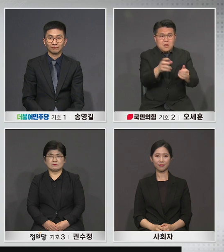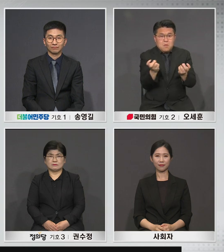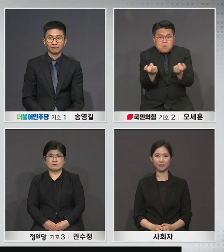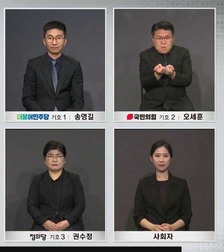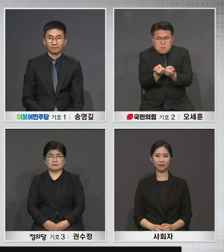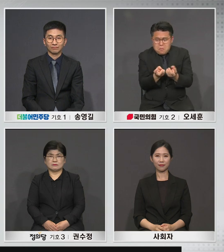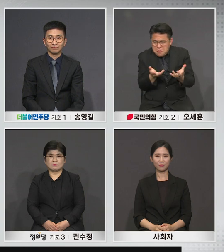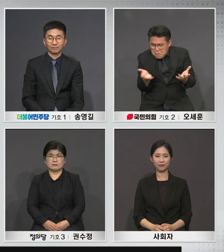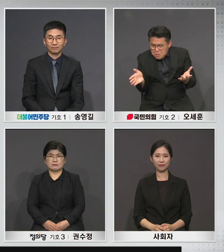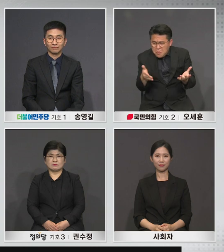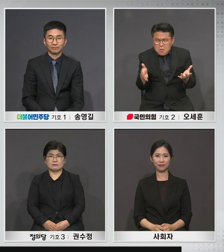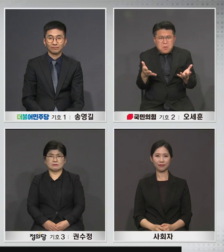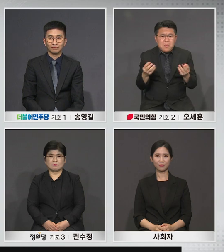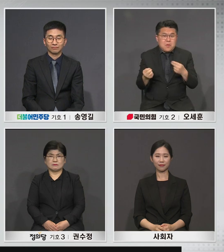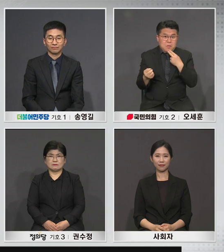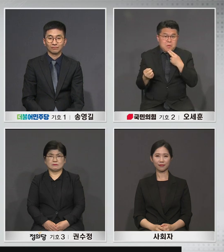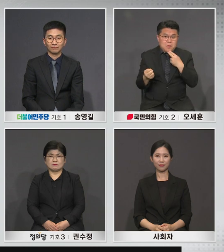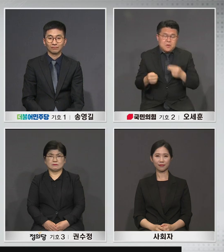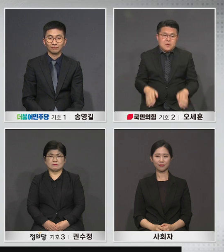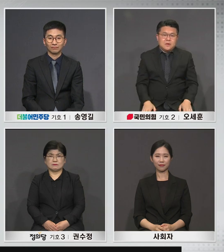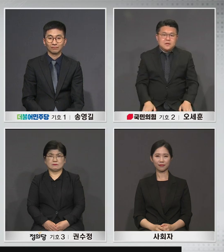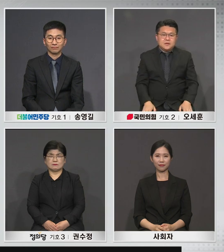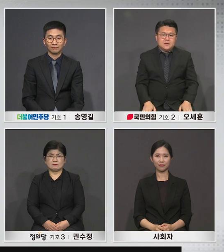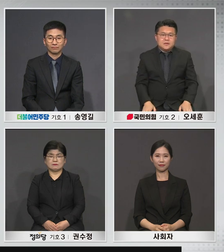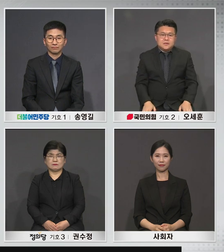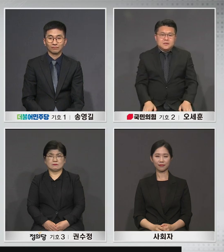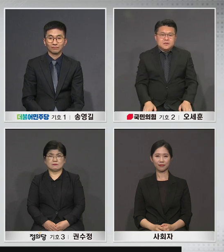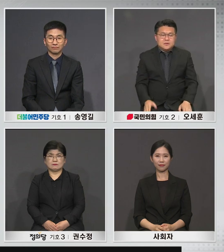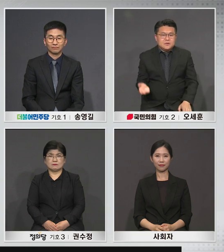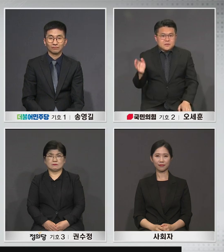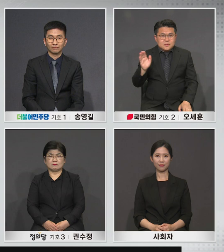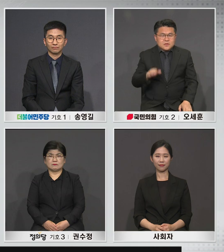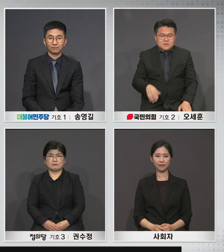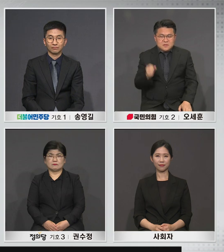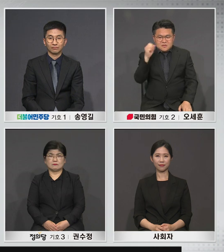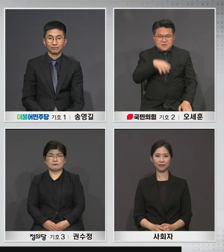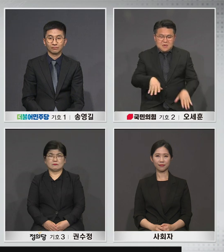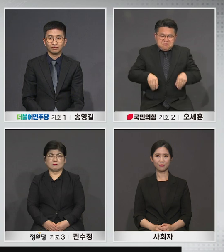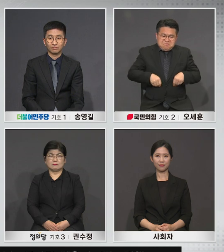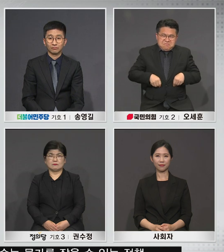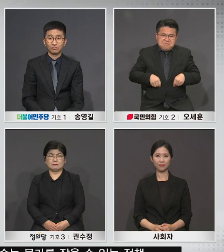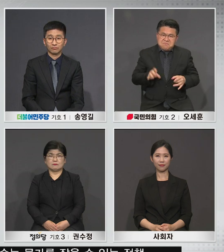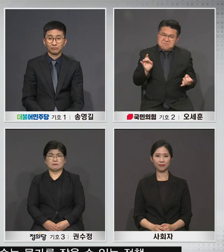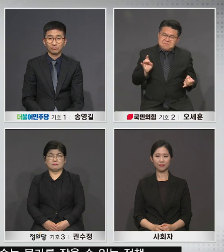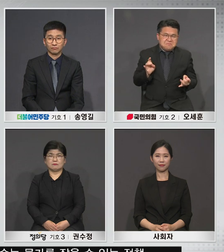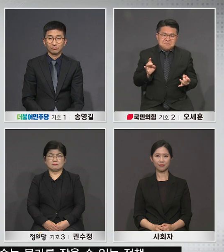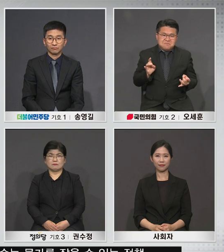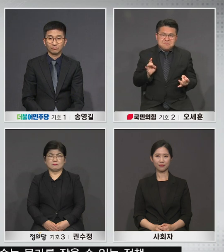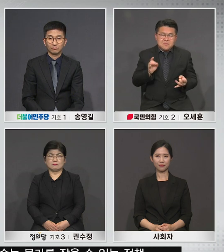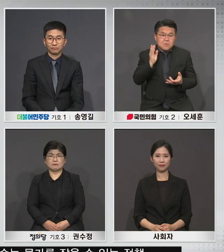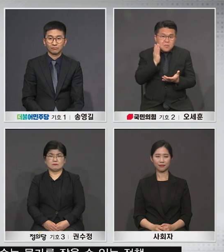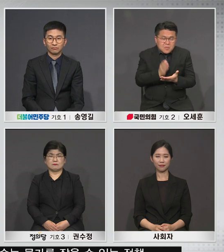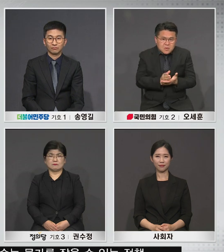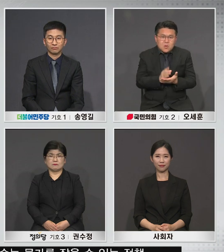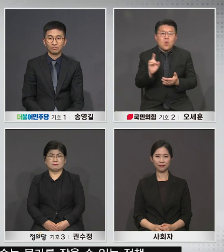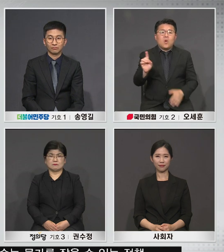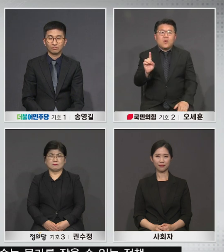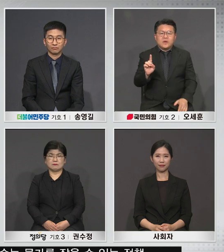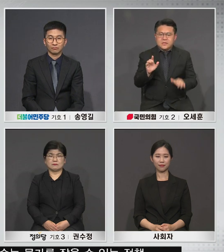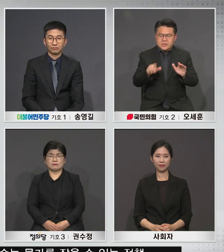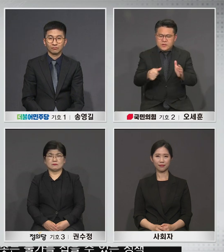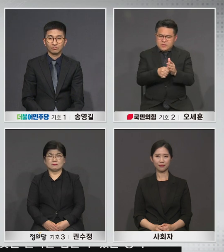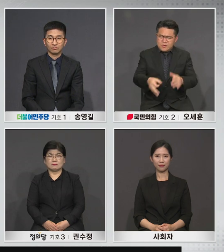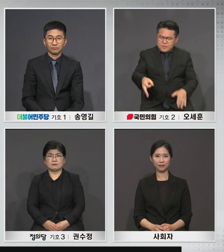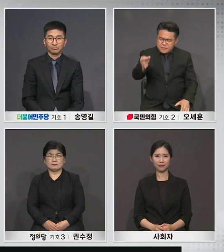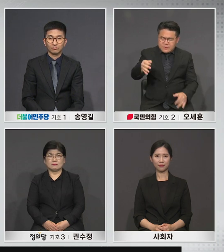많지 않은 게 솔직한 현실입니다. 그러나 손을 놓고 있을 수는 없습니다. 그렇기 때문에 이 물가가